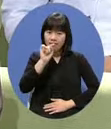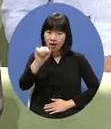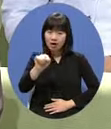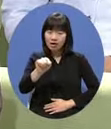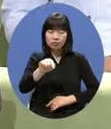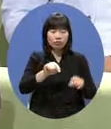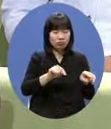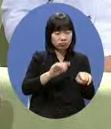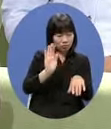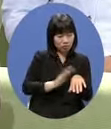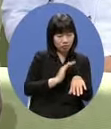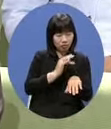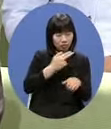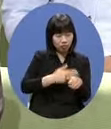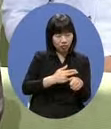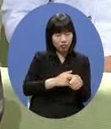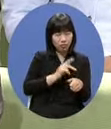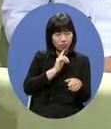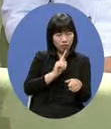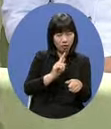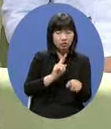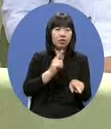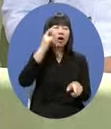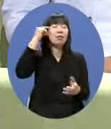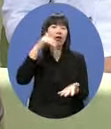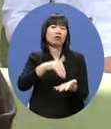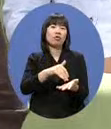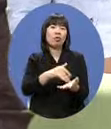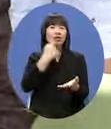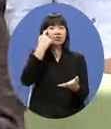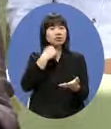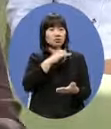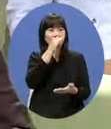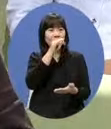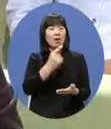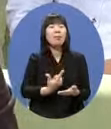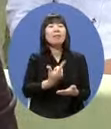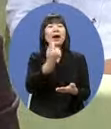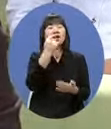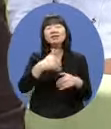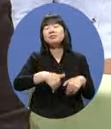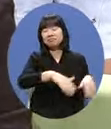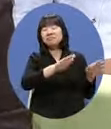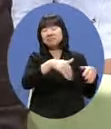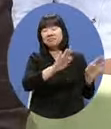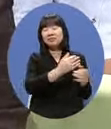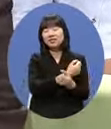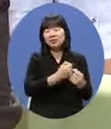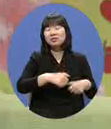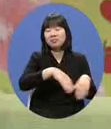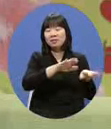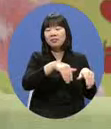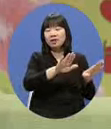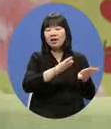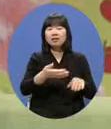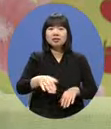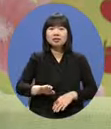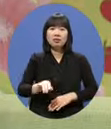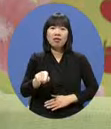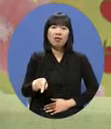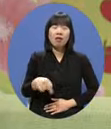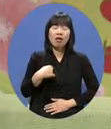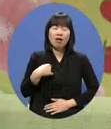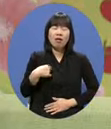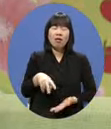애는 잘못했어요 선생님 하면은 반성한 거 같잖아요 걔는 빨리 풀려 놔요 선생님 마음이 확 금방 풀리죠 그죠 근데 이제 막 여기서